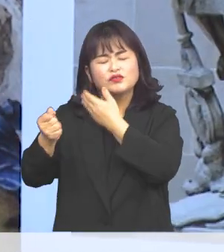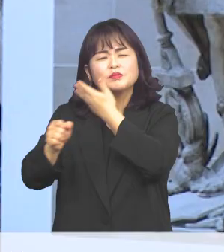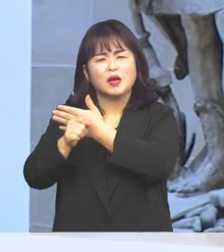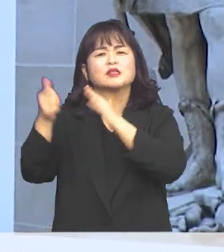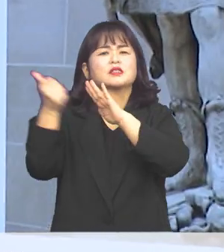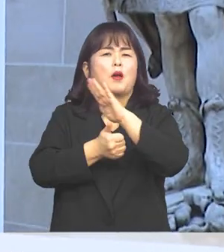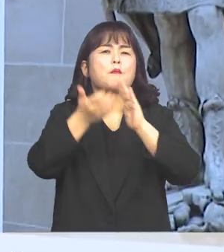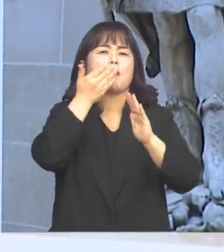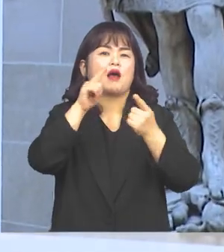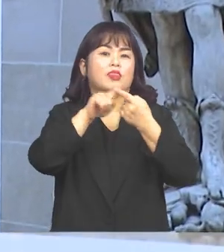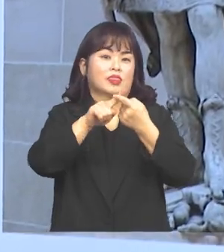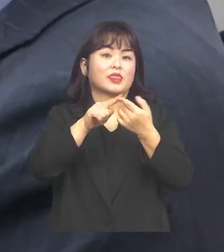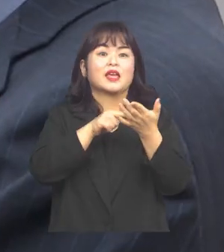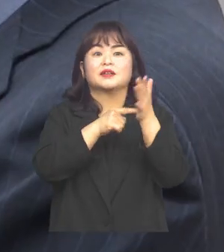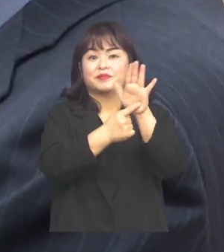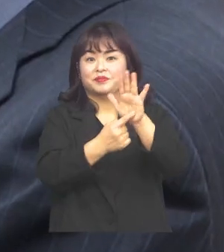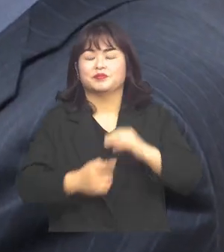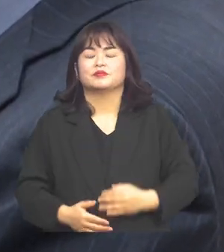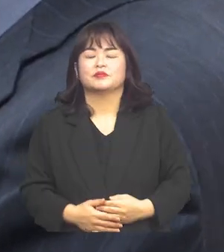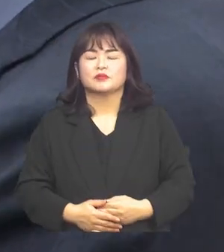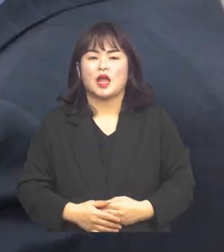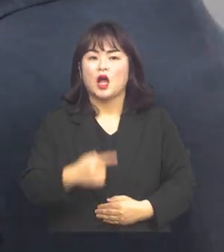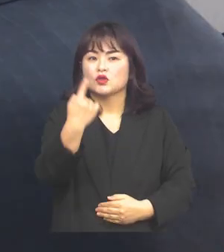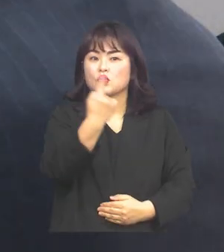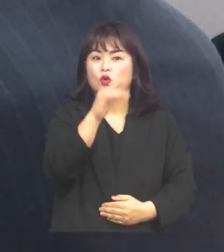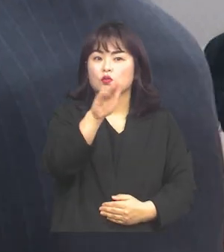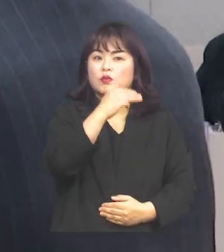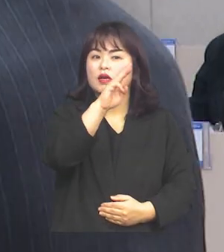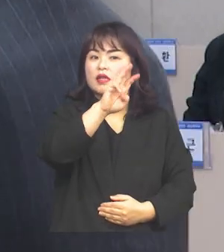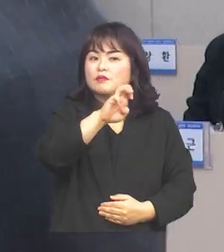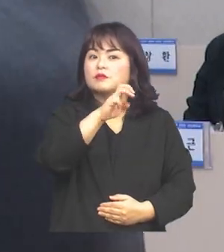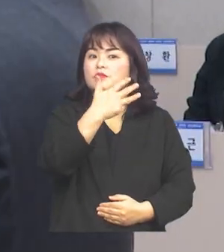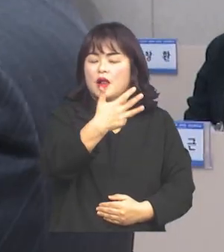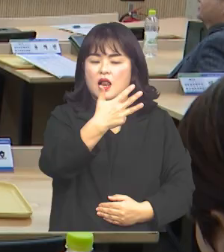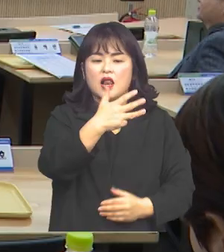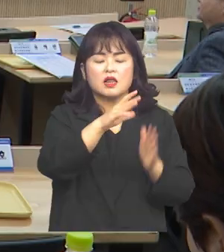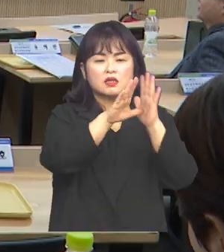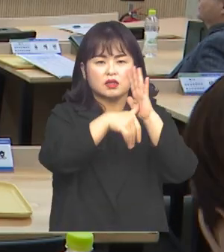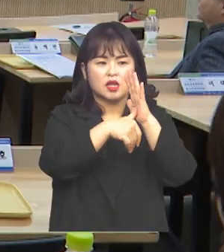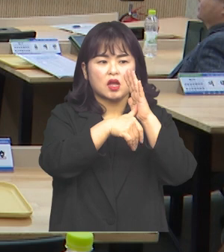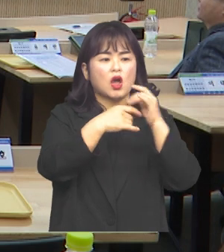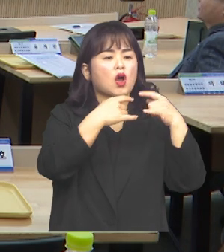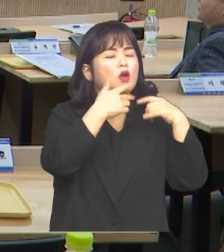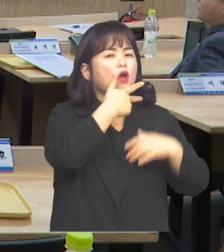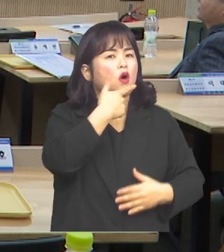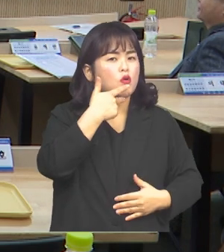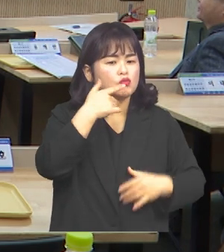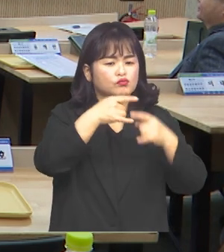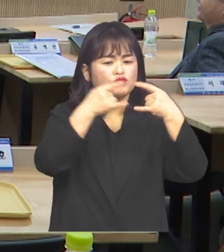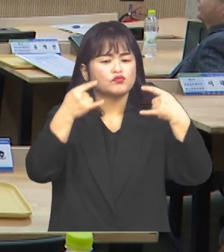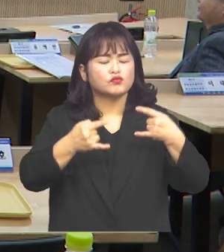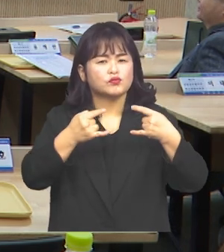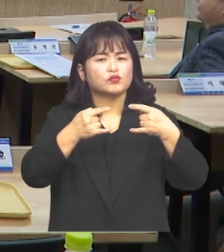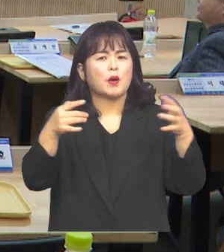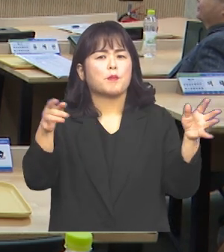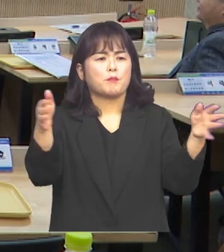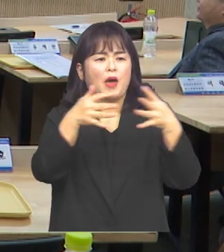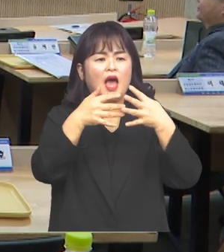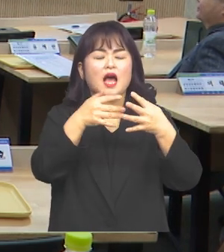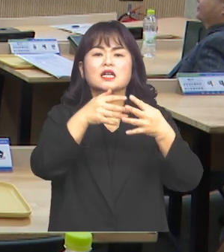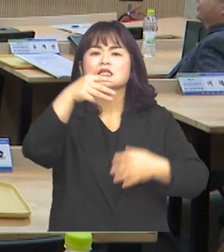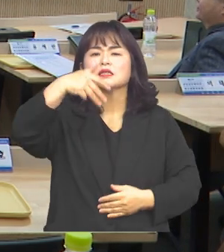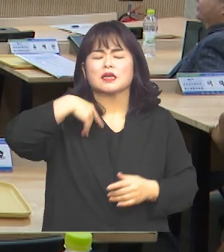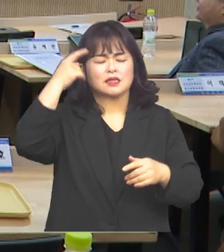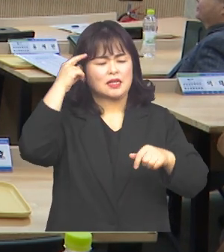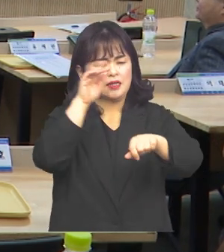있다는 점을 강조했습니다. 특히 1938년 영국과 프랑스 지도자들의 판단착오로 뮌헨